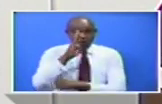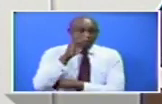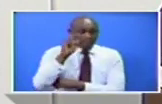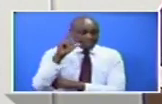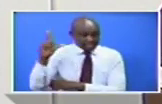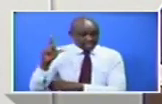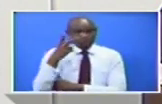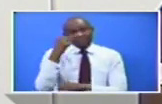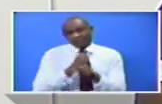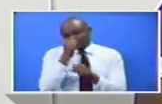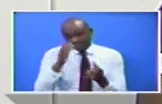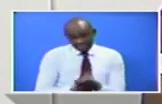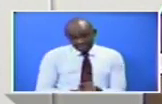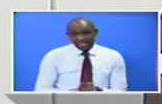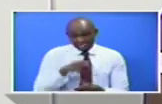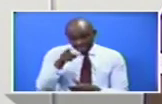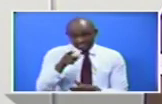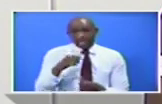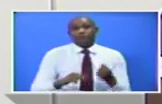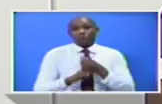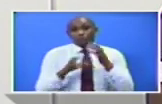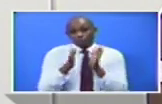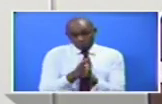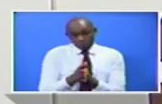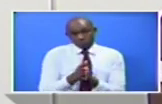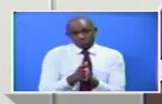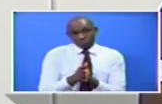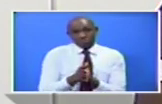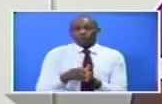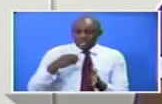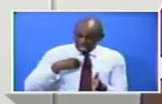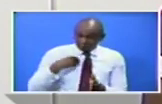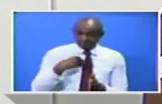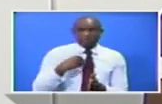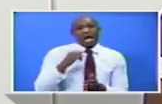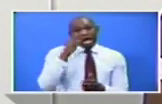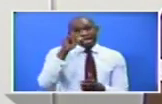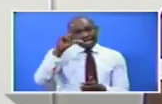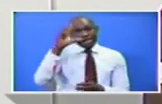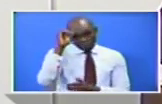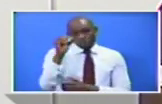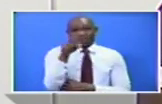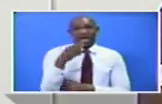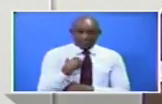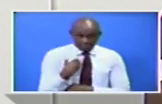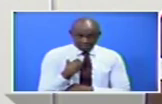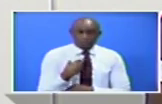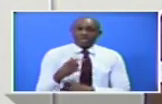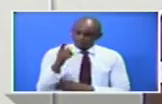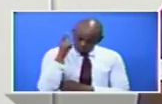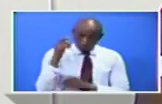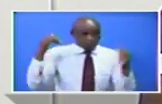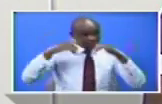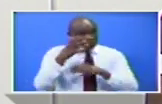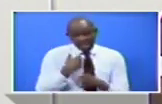of 2015 ilikuwa sponsor na Mheshimiwa Recho Nyamai of ILO convention 183. Kuna ILO